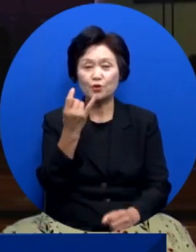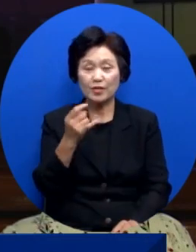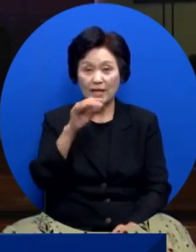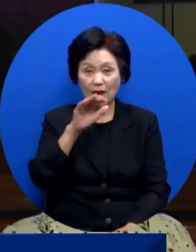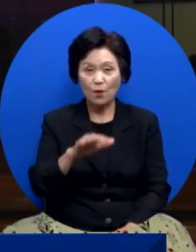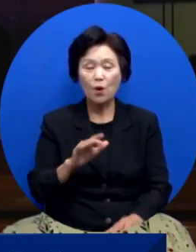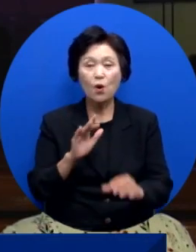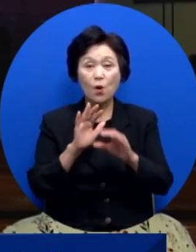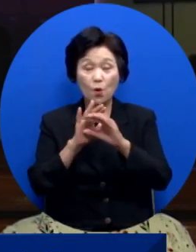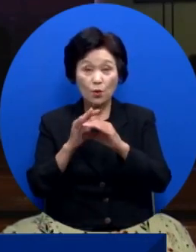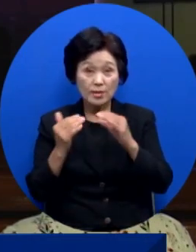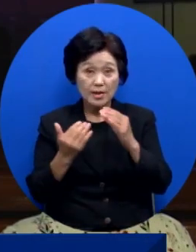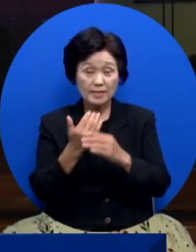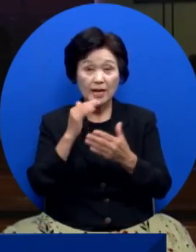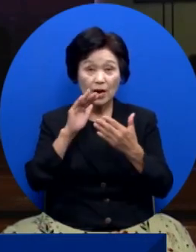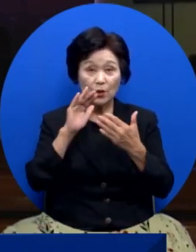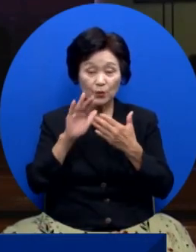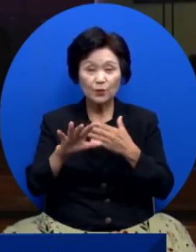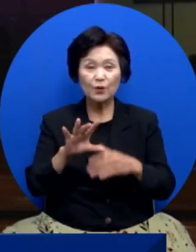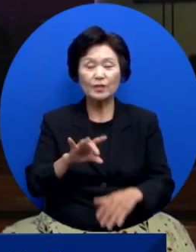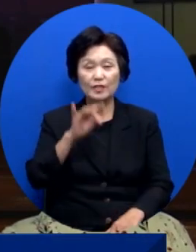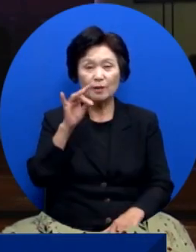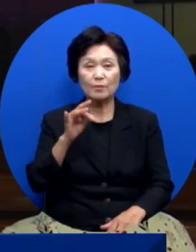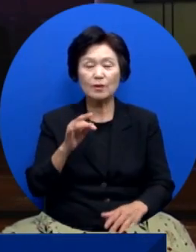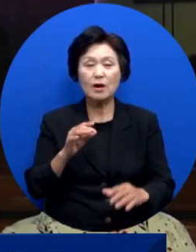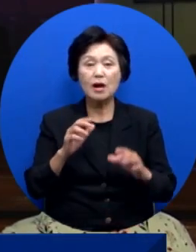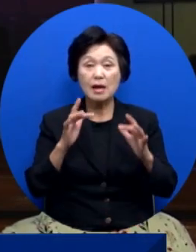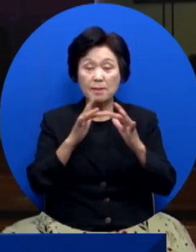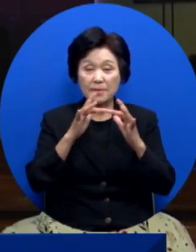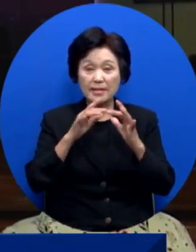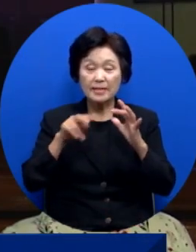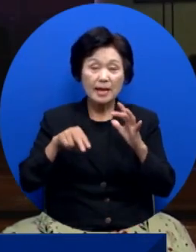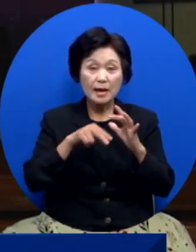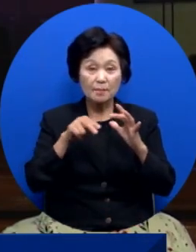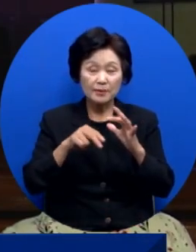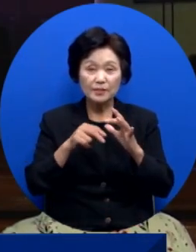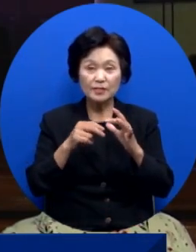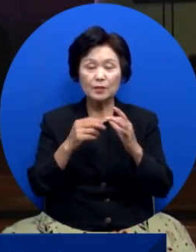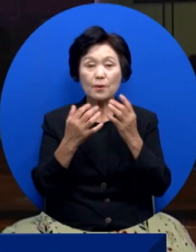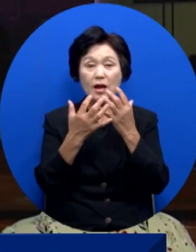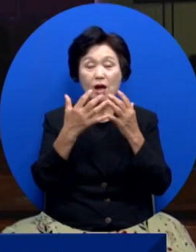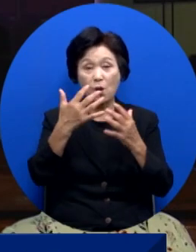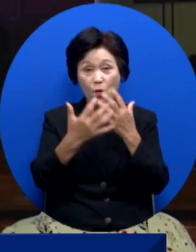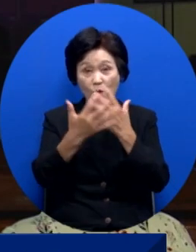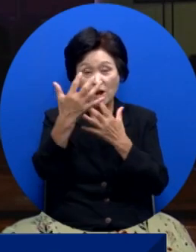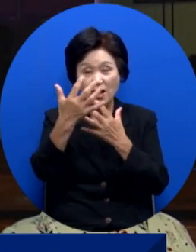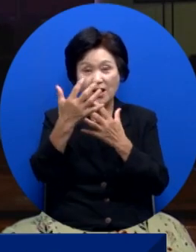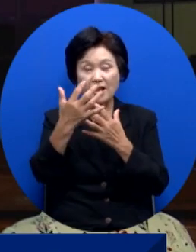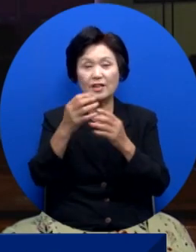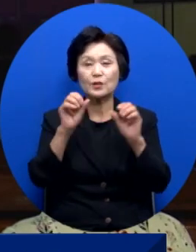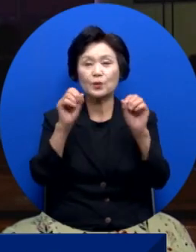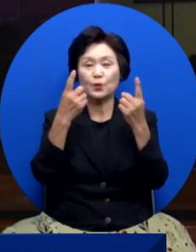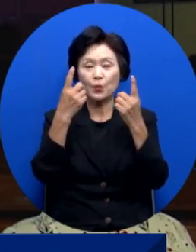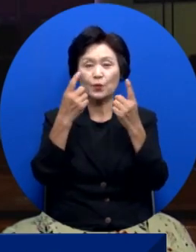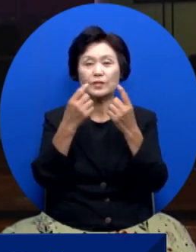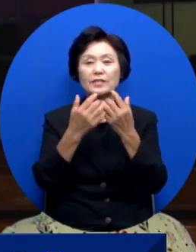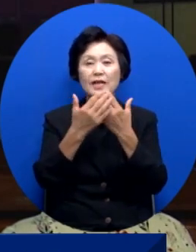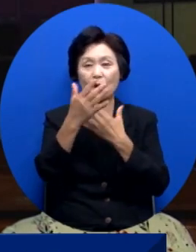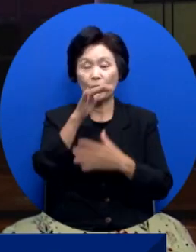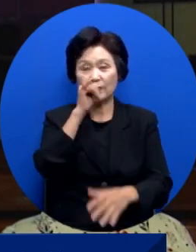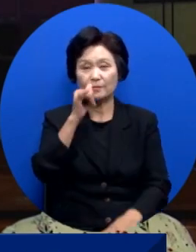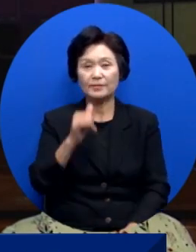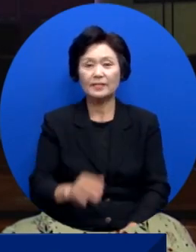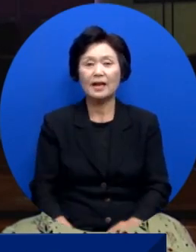대면 집회로 메타버스와 온라인이 병행하고 있는데요. 뉴노멀 시대의 그리스도인을 주제로 32명의 강사가